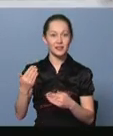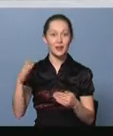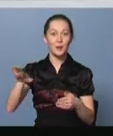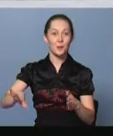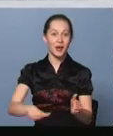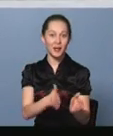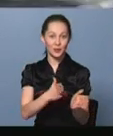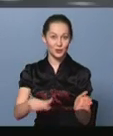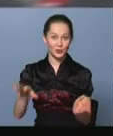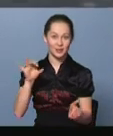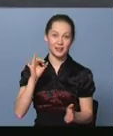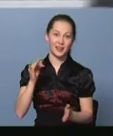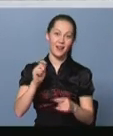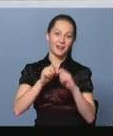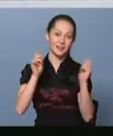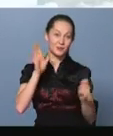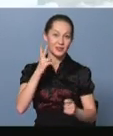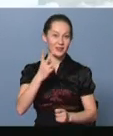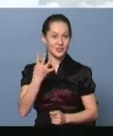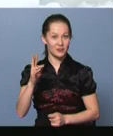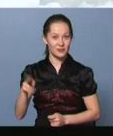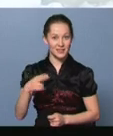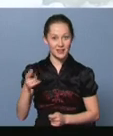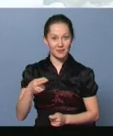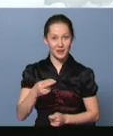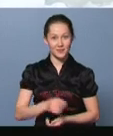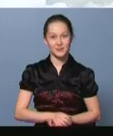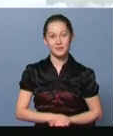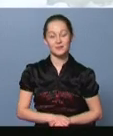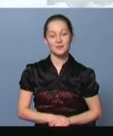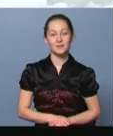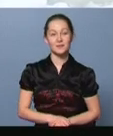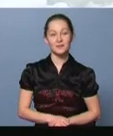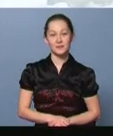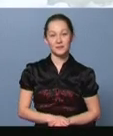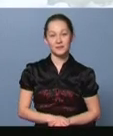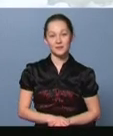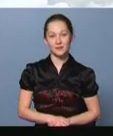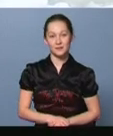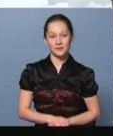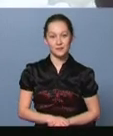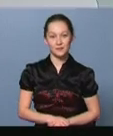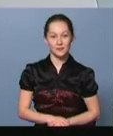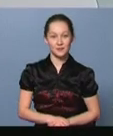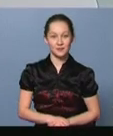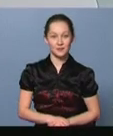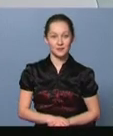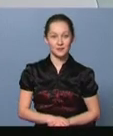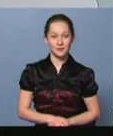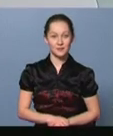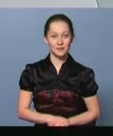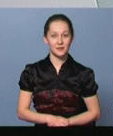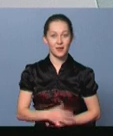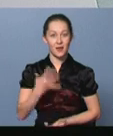ледового городка и елки состоится 24 декабря. Елена Керн, Юрий Дроздов, телеканал «Моя Удмуртия».